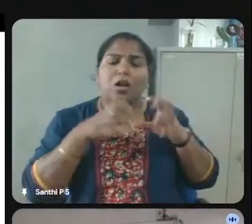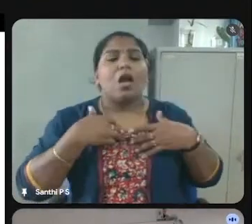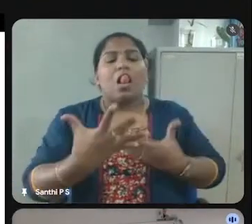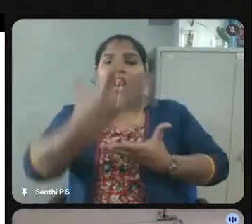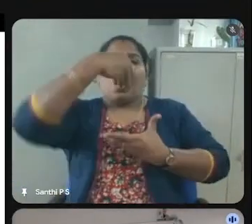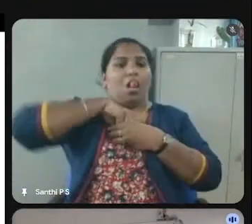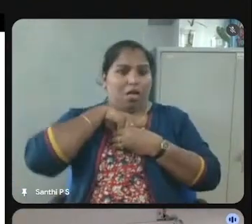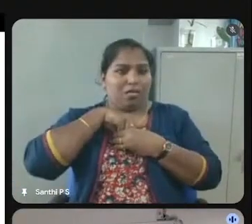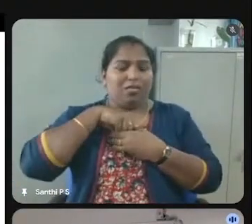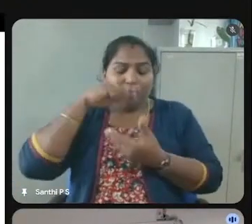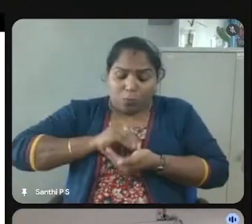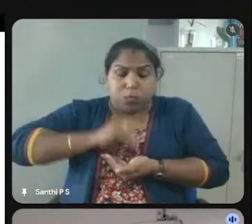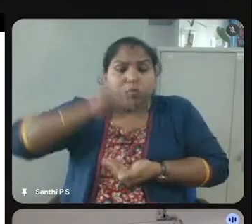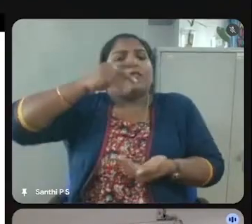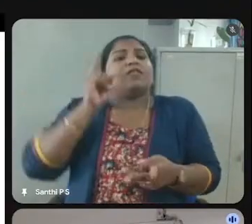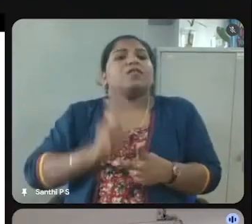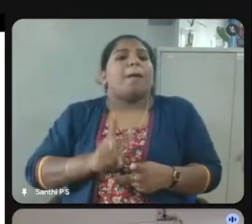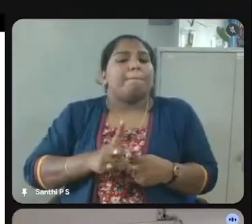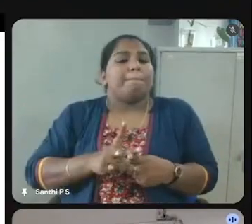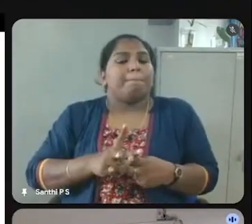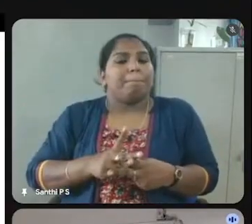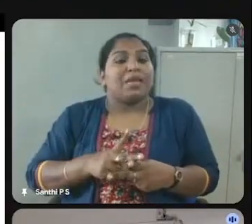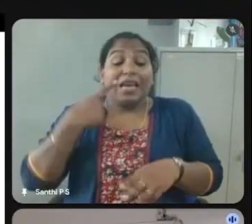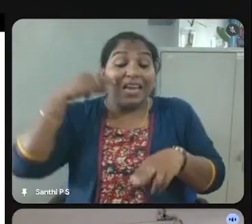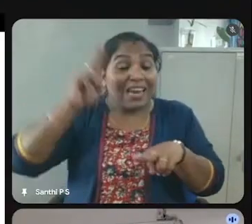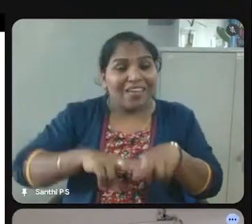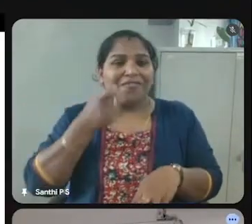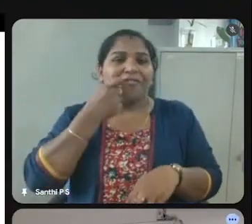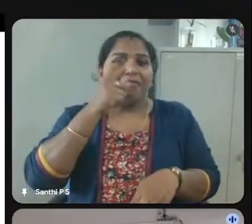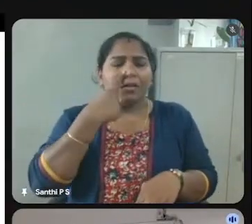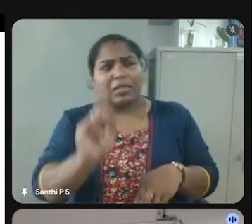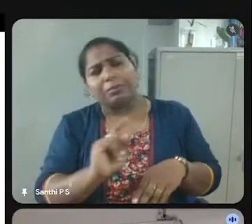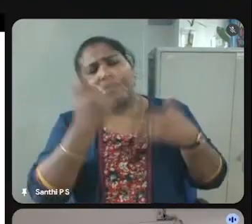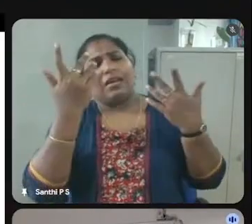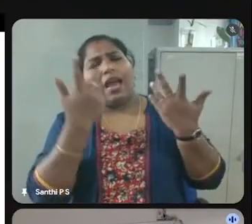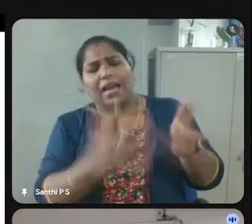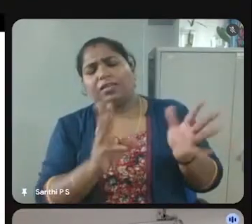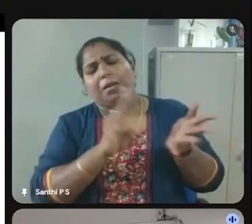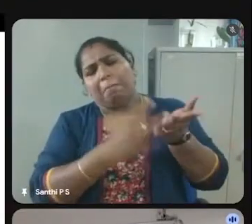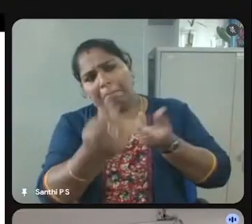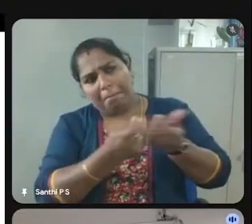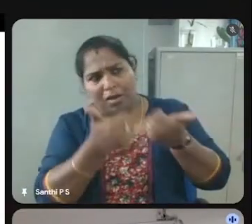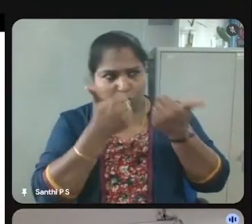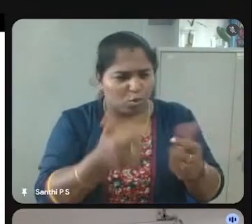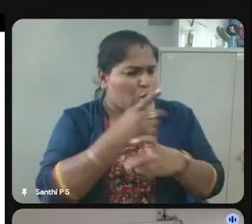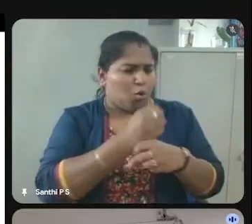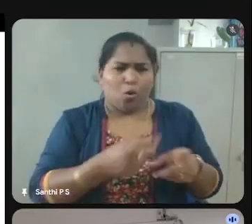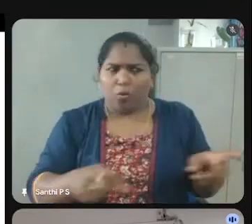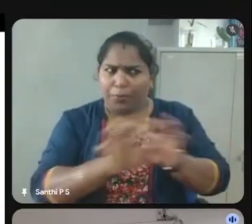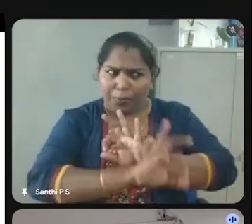നമ്മൾ മികച്ച രീതിയിൽ കൈകാര്യം ചെയ്യുന്നതാണ് ഒരു കുഞ്ഞ് കാണുന്നതെന്നുണ്ടെങ്കിൽ തീർച്ചയായിട്ടും നാളെ അവന്റെ ജീവിതത്തിലും